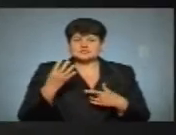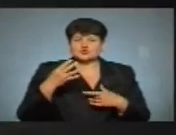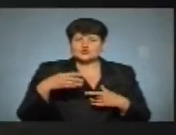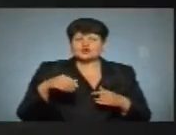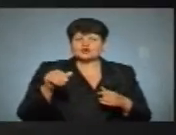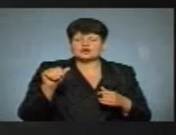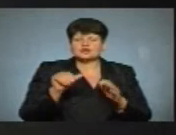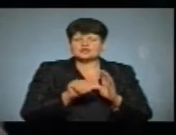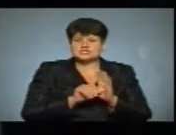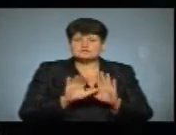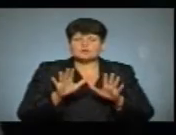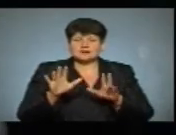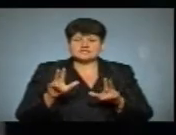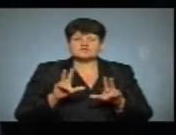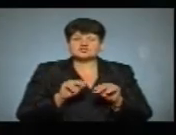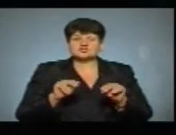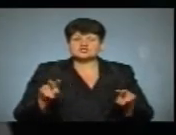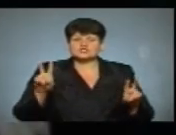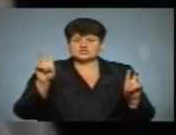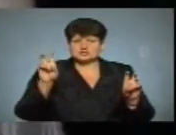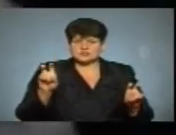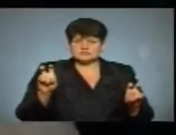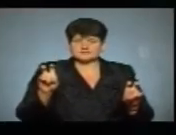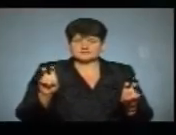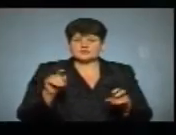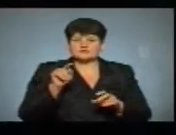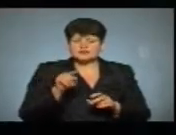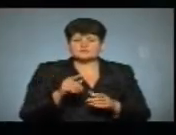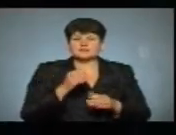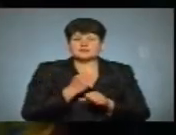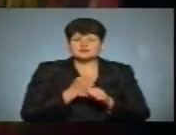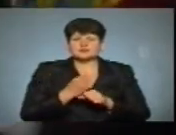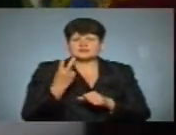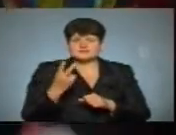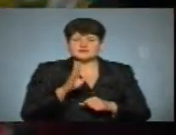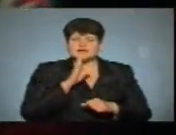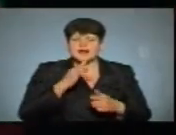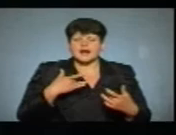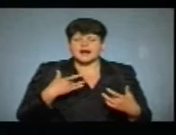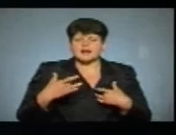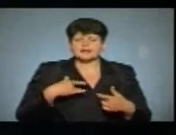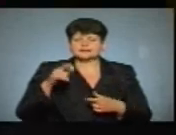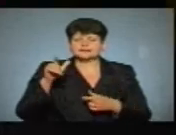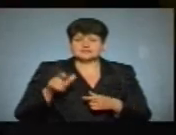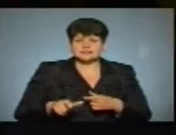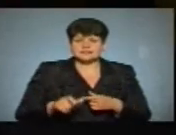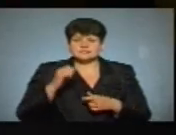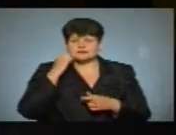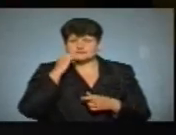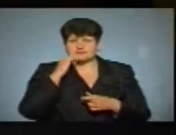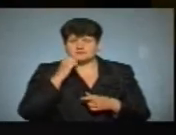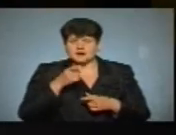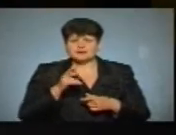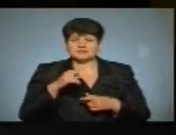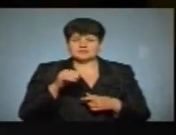моментів щастя» за твором українського драматурга Анатолія Крима. У ній задіяні дві актриси – Ярослава Мосійчук у ролі Баби Даші та